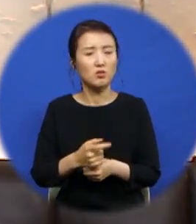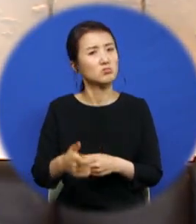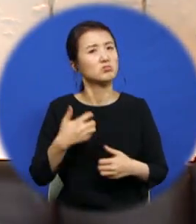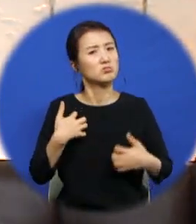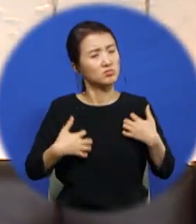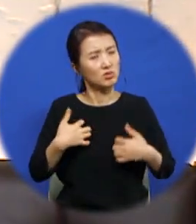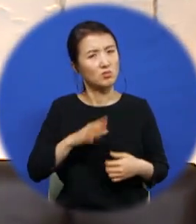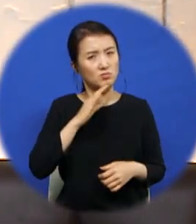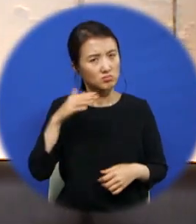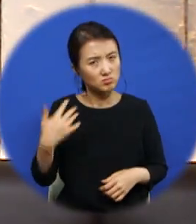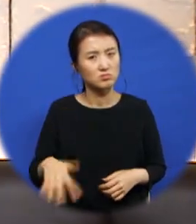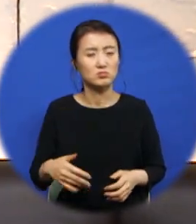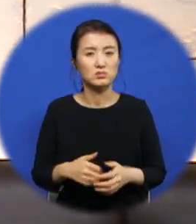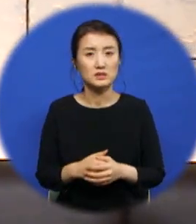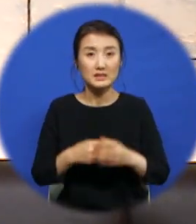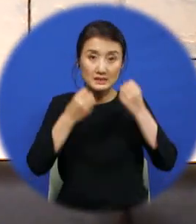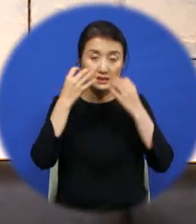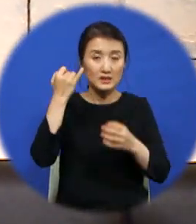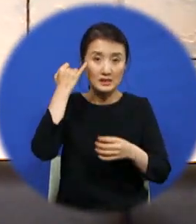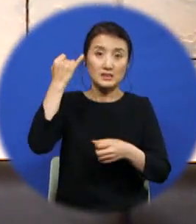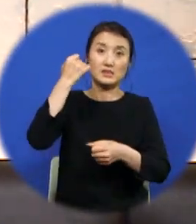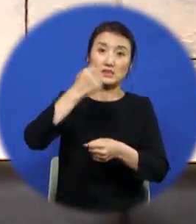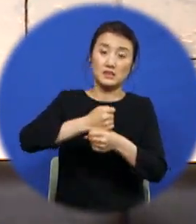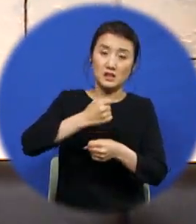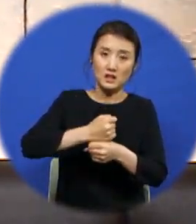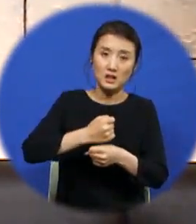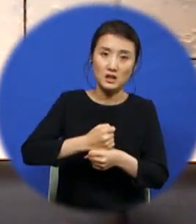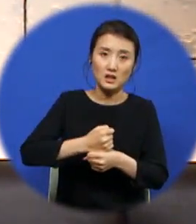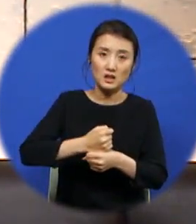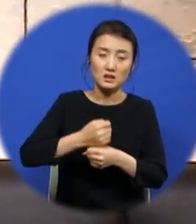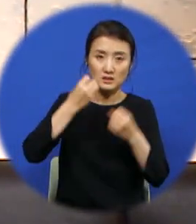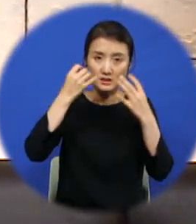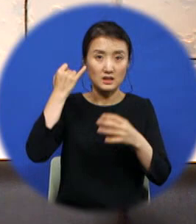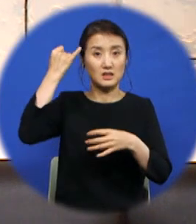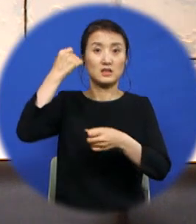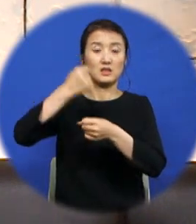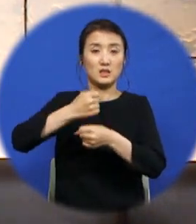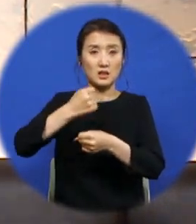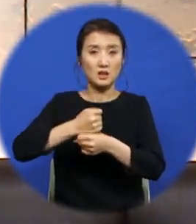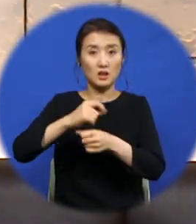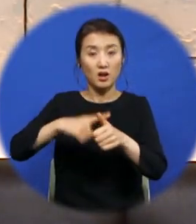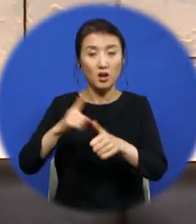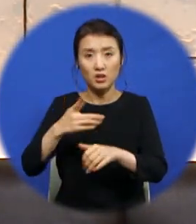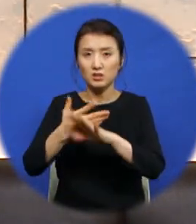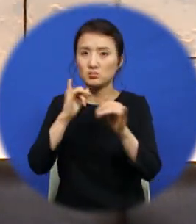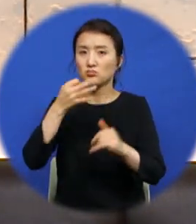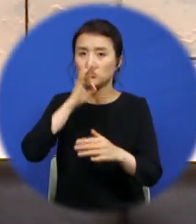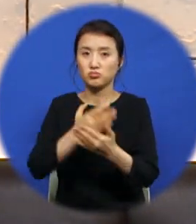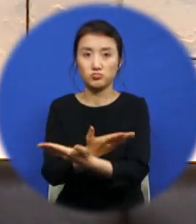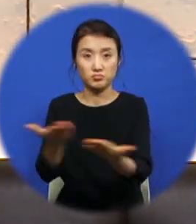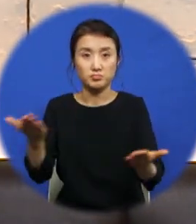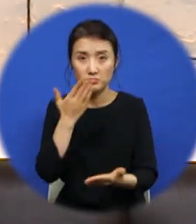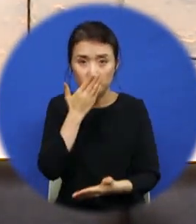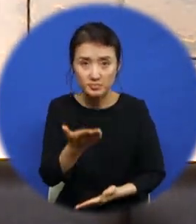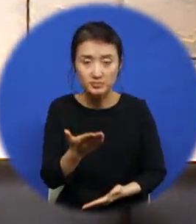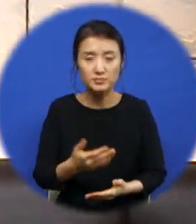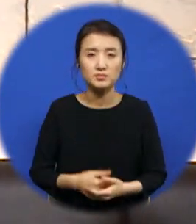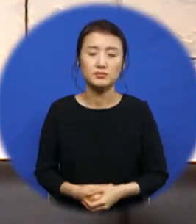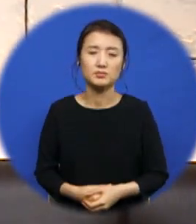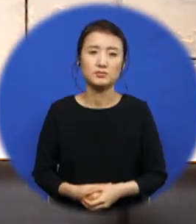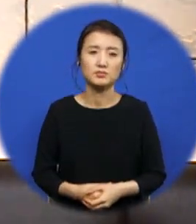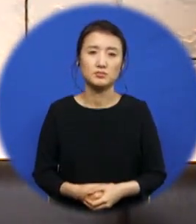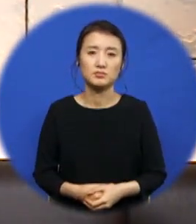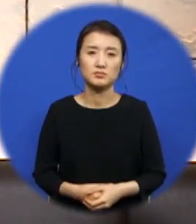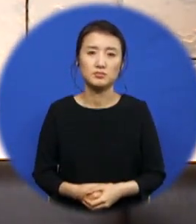사람들이 입을 새로운 것을 만들면서 여름 새로운 것을 만들면 다른 사람을 유익하게 알 수 있잖아요 여러분 오늘